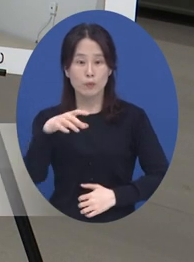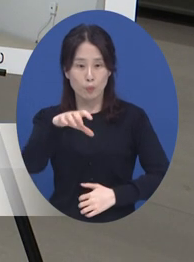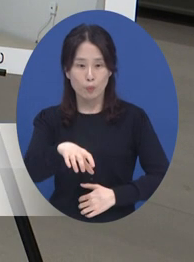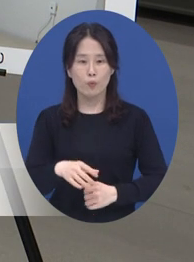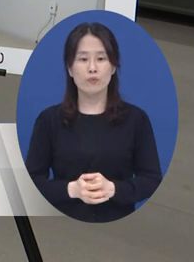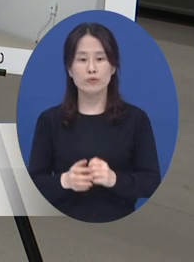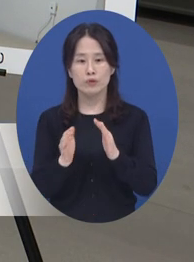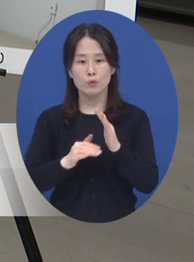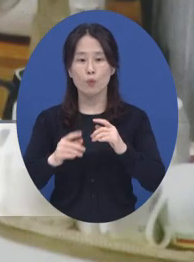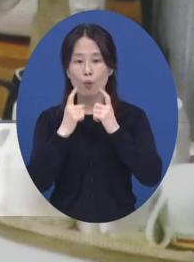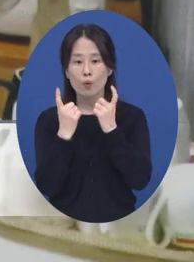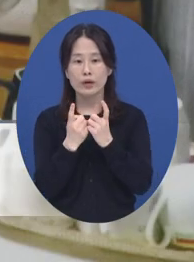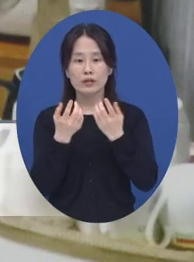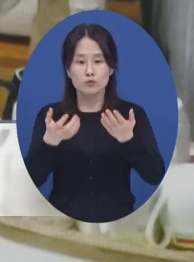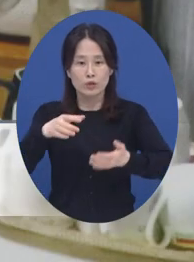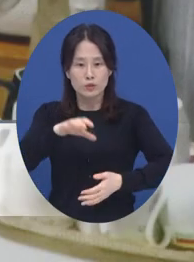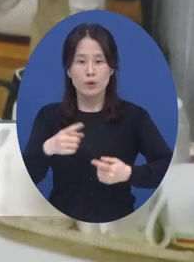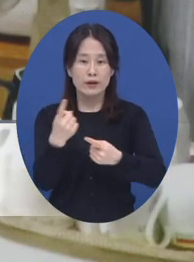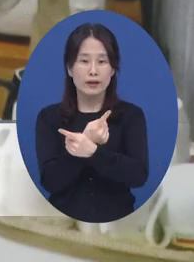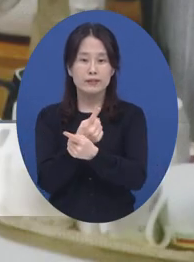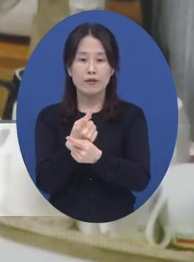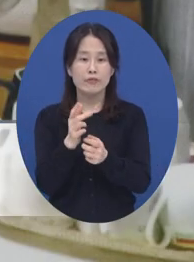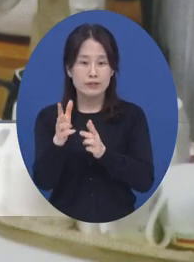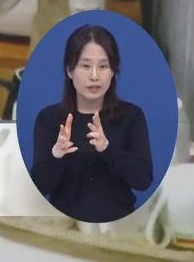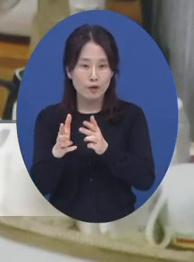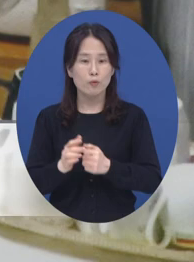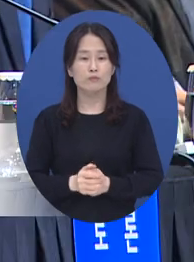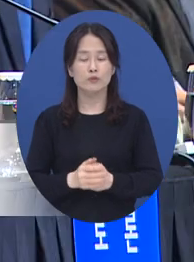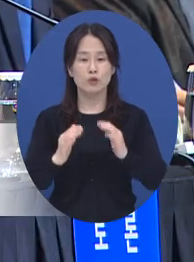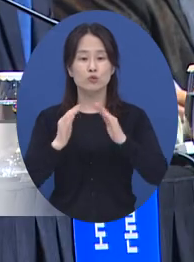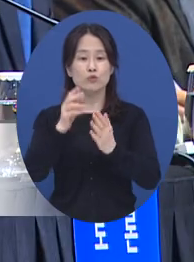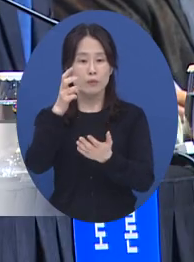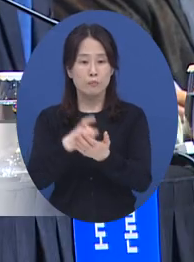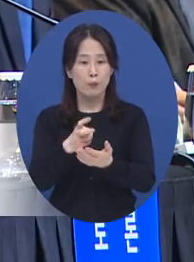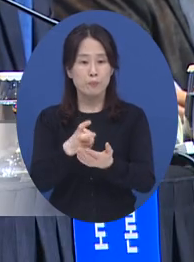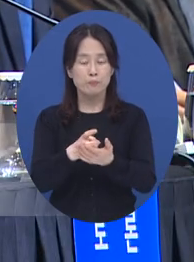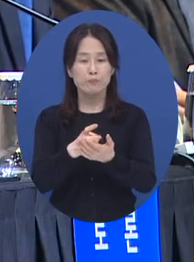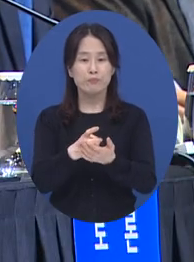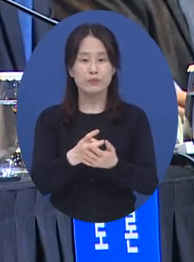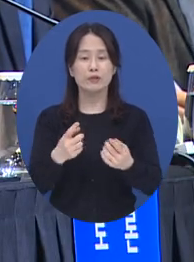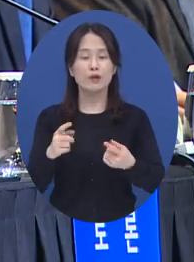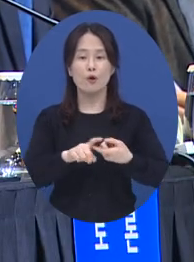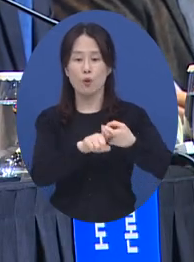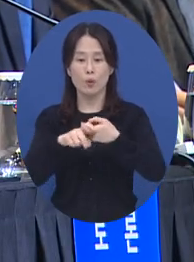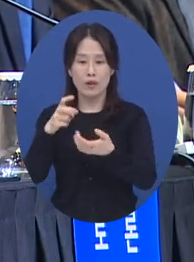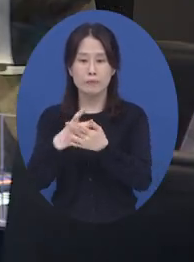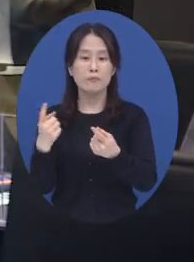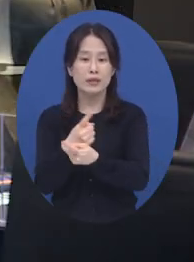토론회에선 공공과 민간 부문 휴게시설 개선 사업과 주택 건설 기준을 비롯한